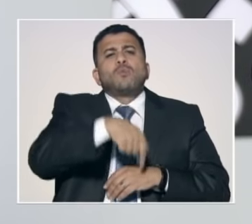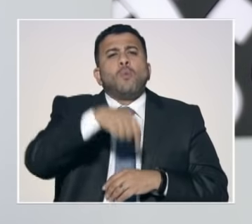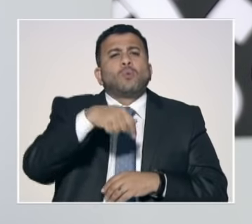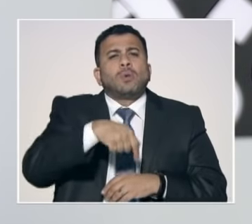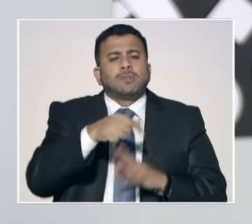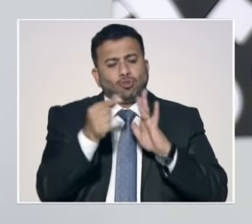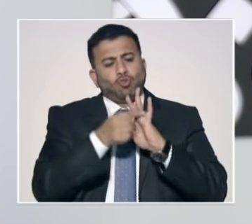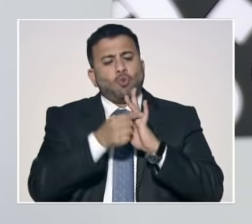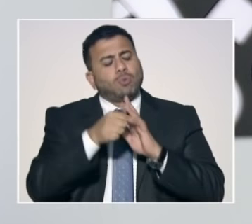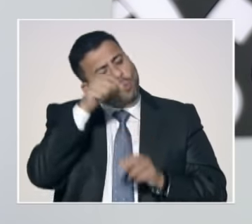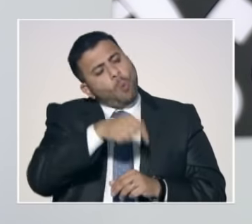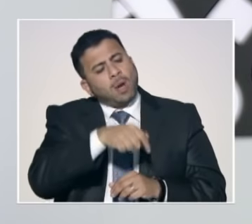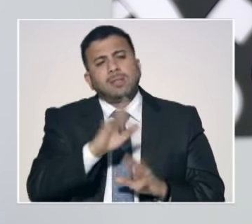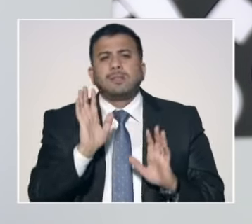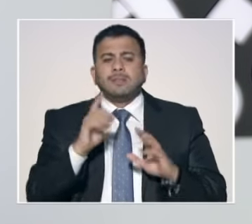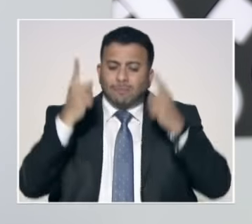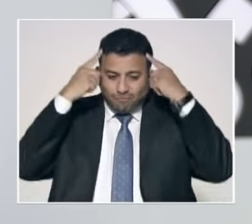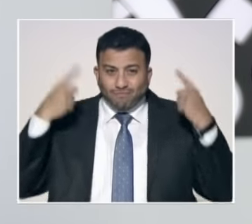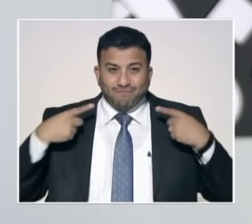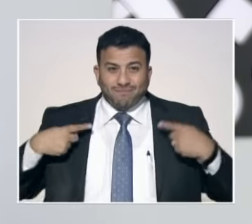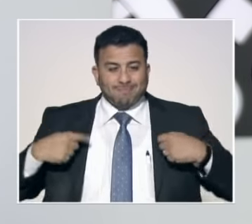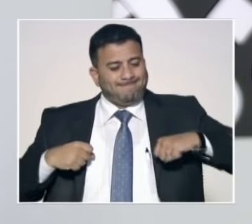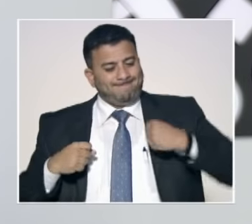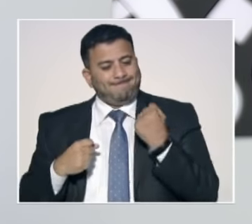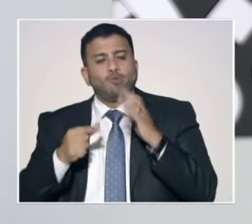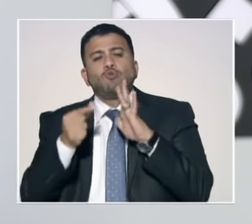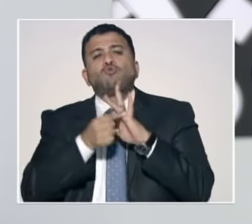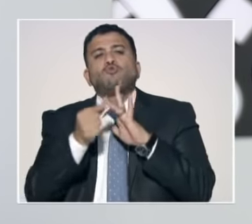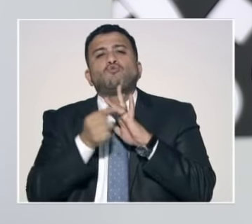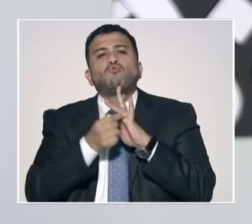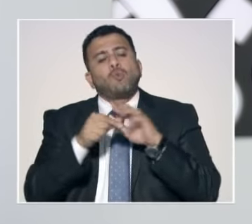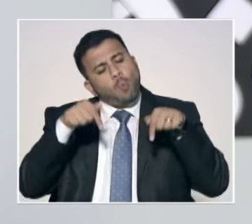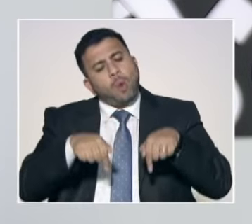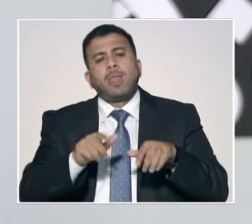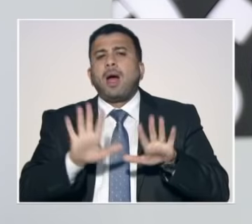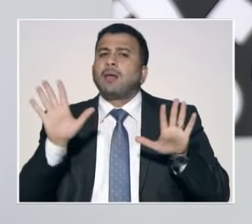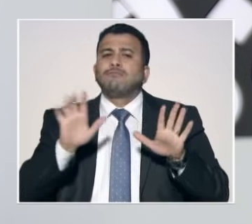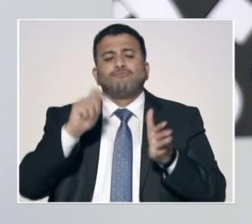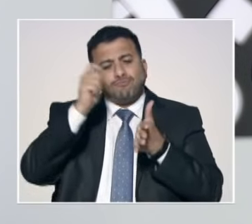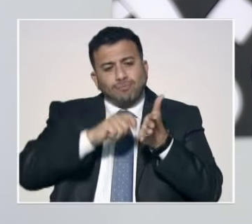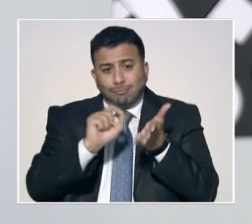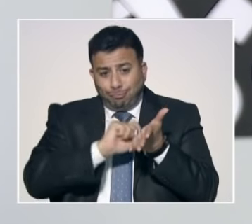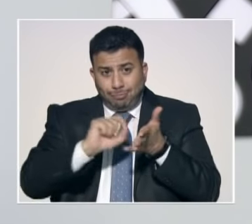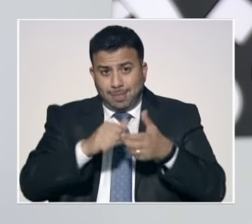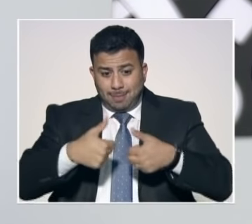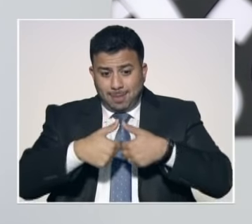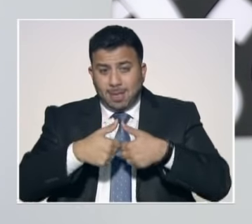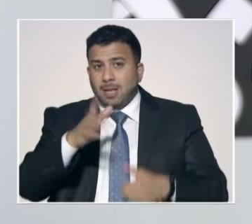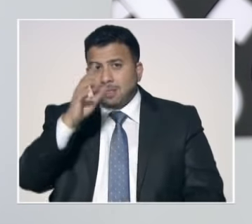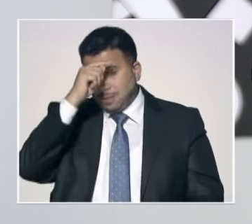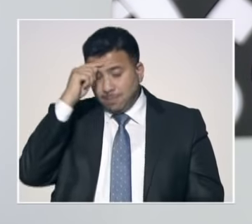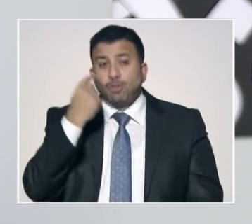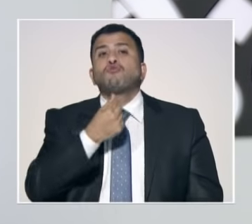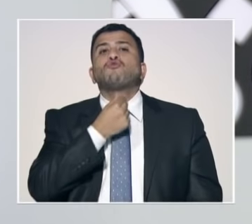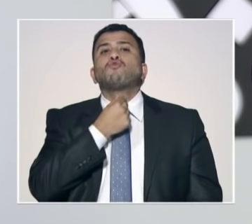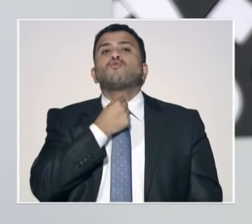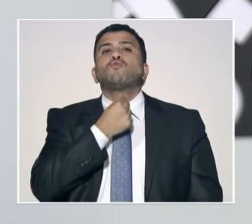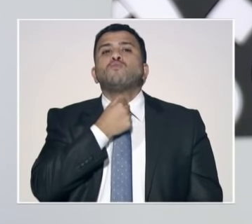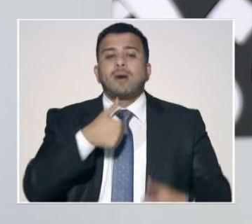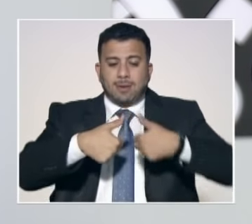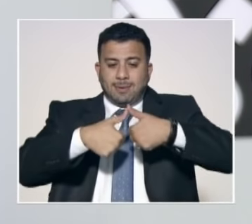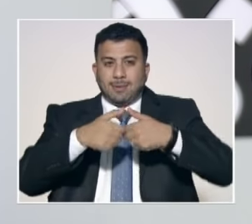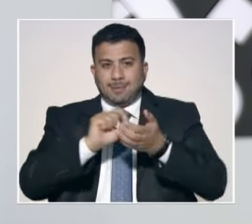يزوجونهم بابنتهم، ما تم العقد الآن، هذا مجرد وعد، خلاص يقولون موعد الزواج يوم الجمعة الفلان، يوم